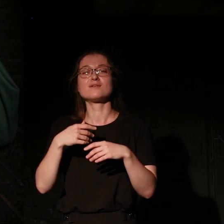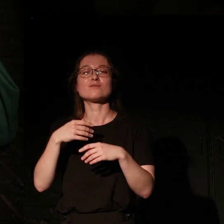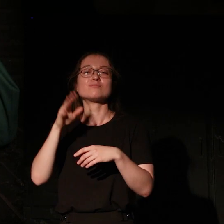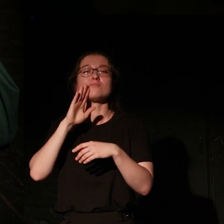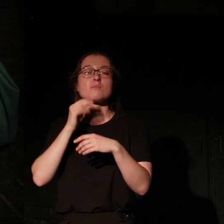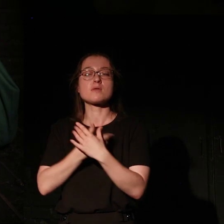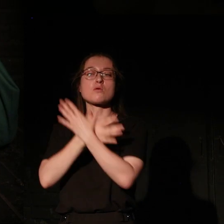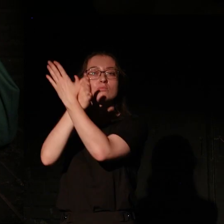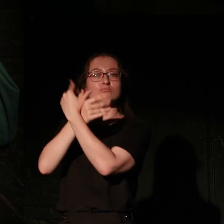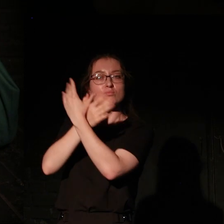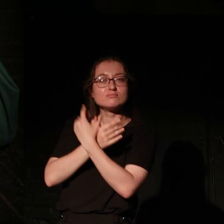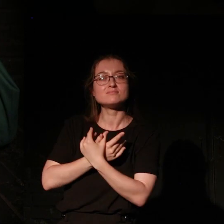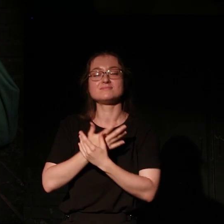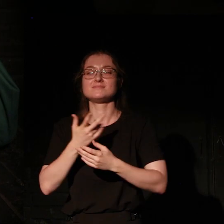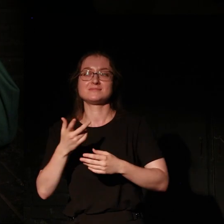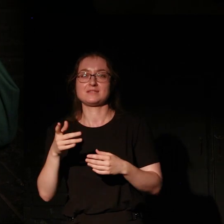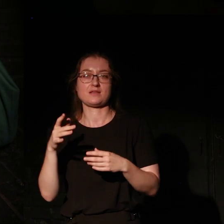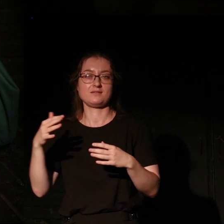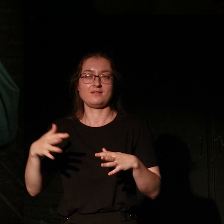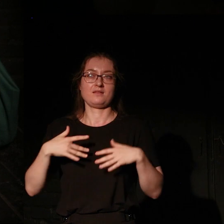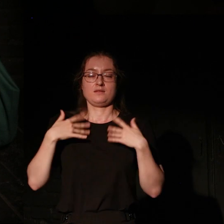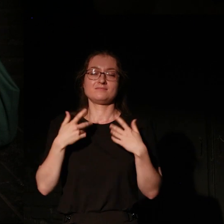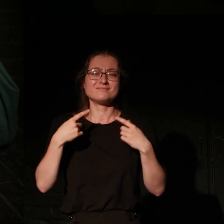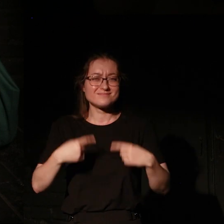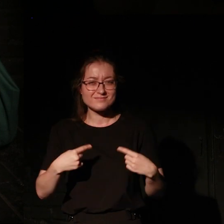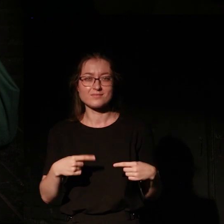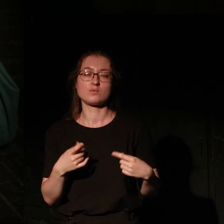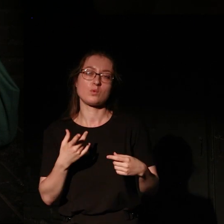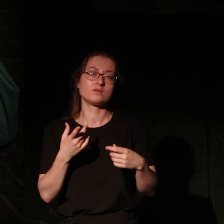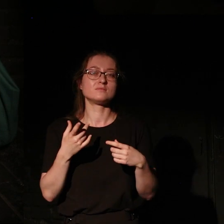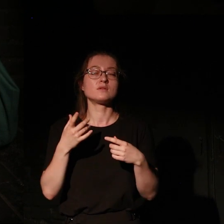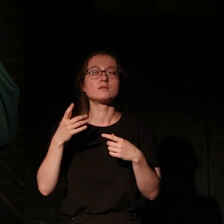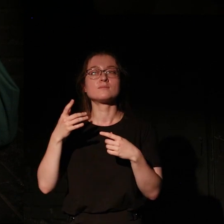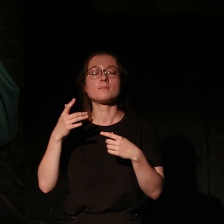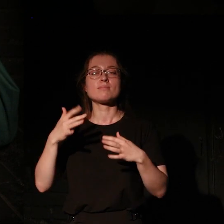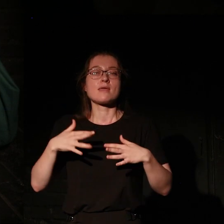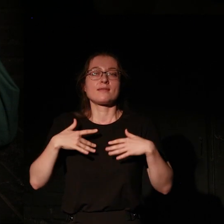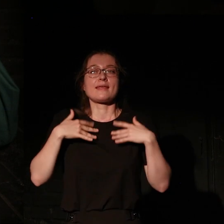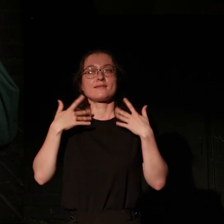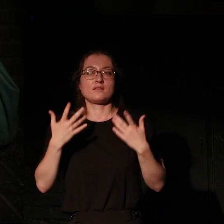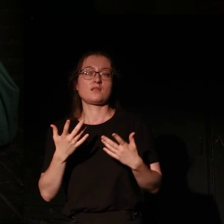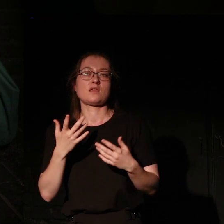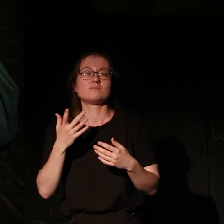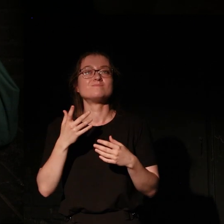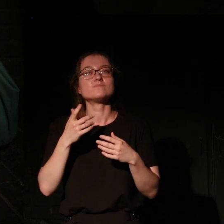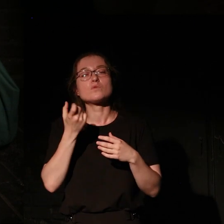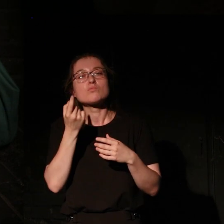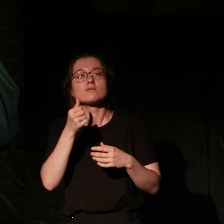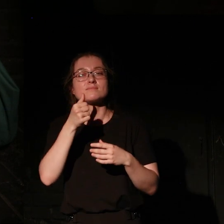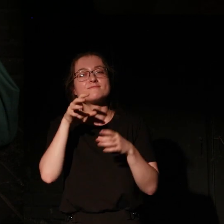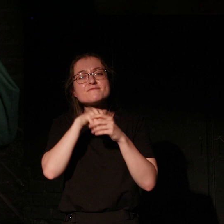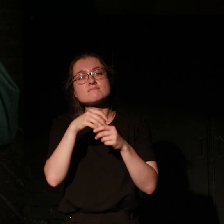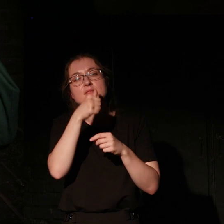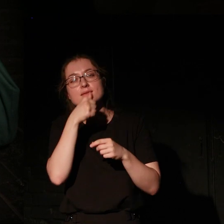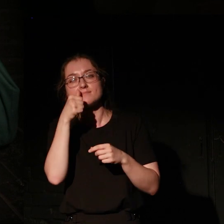słowo. Tak, rozumienie natchnienia też jest pewną niewiadomą, pewną tajemnicą. Tak? Nie wiemy, na czym